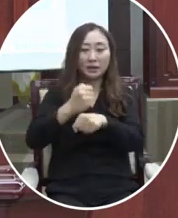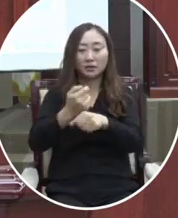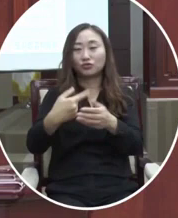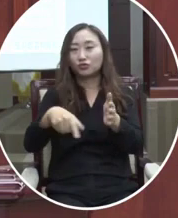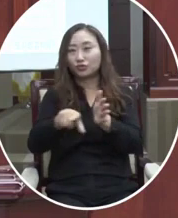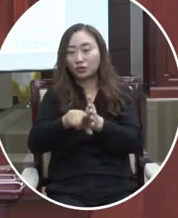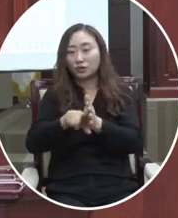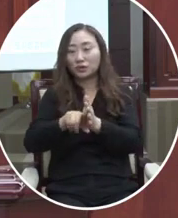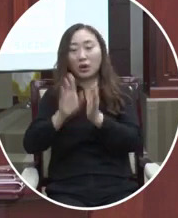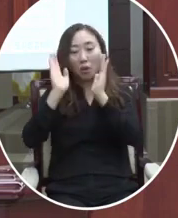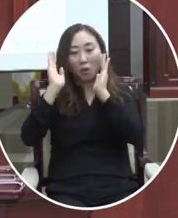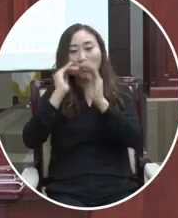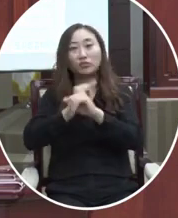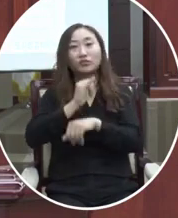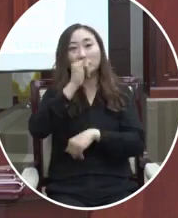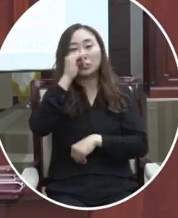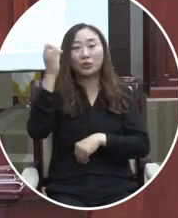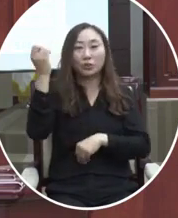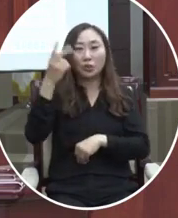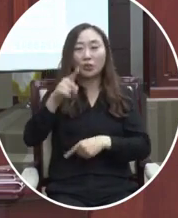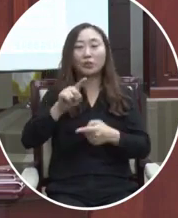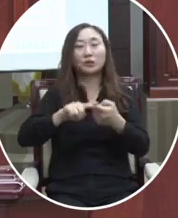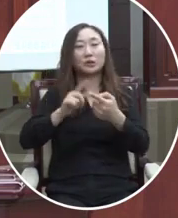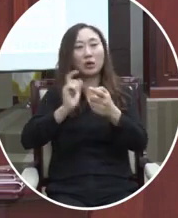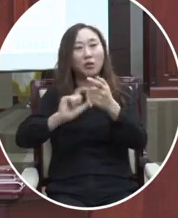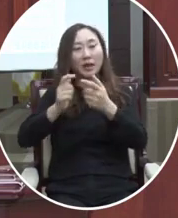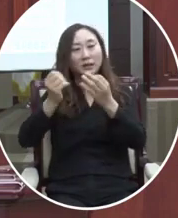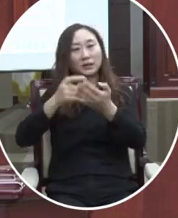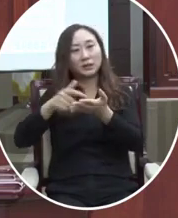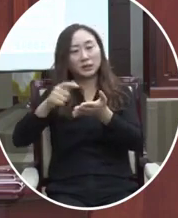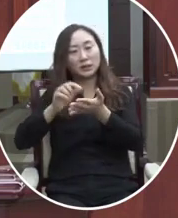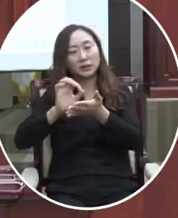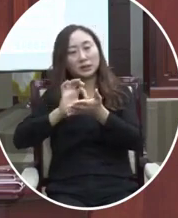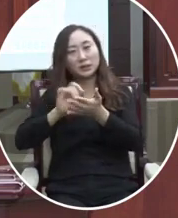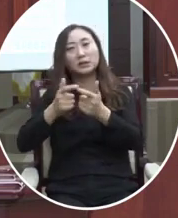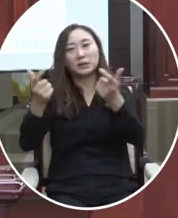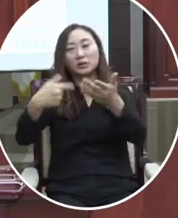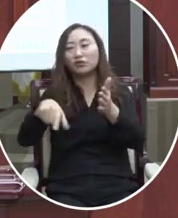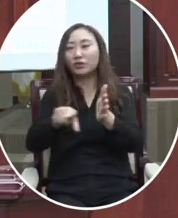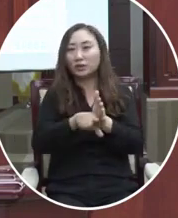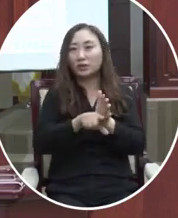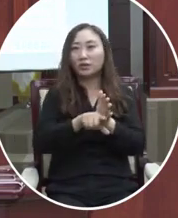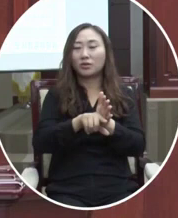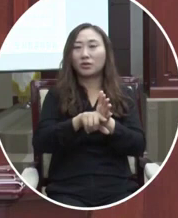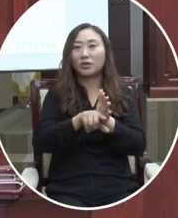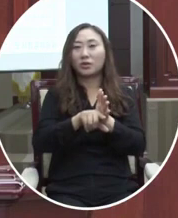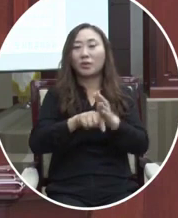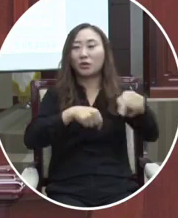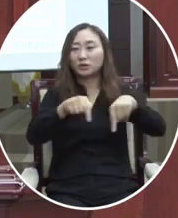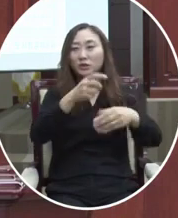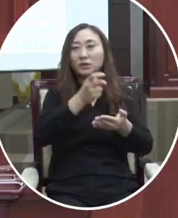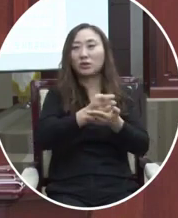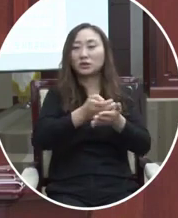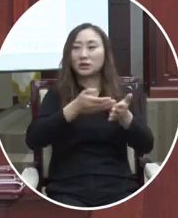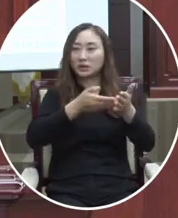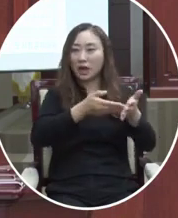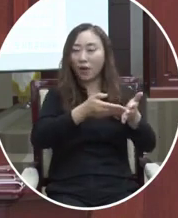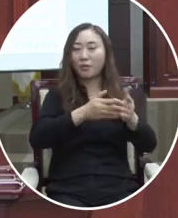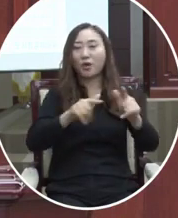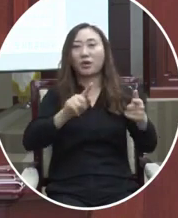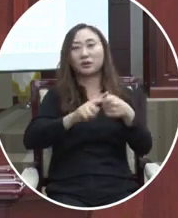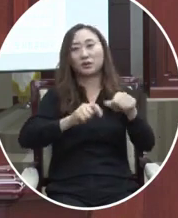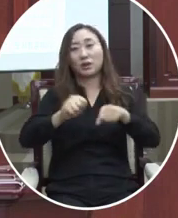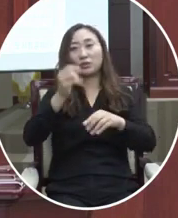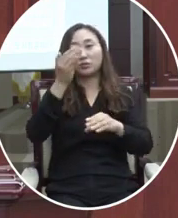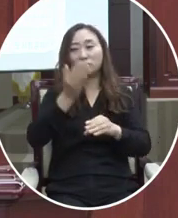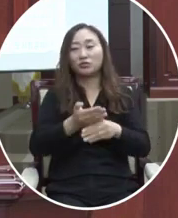만들 수 있는 에너지를 공부하고 우리 구의 재생에너지 활성화를 통해 에너지 복지 사각지대를 줄이는 정책을 제안하고